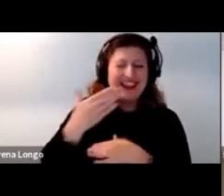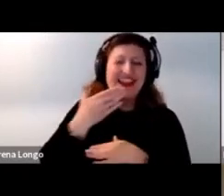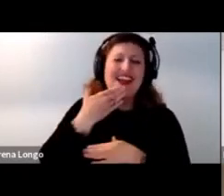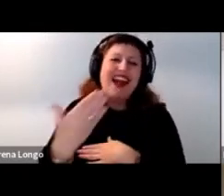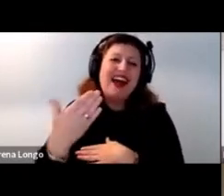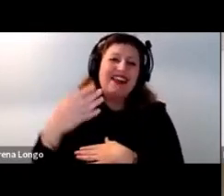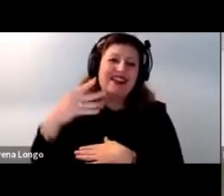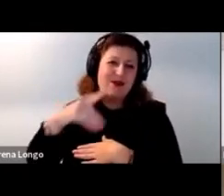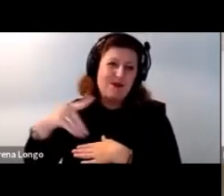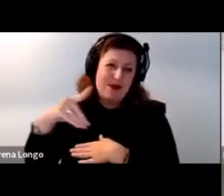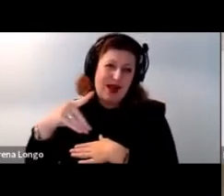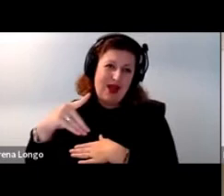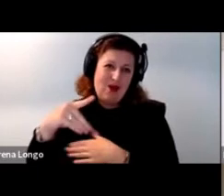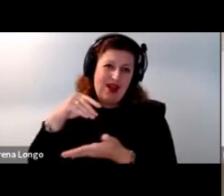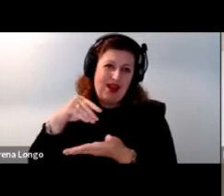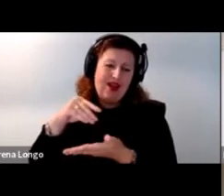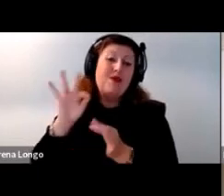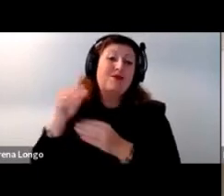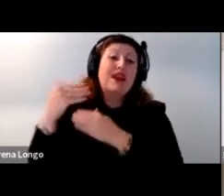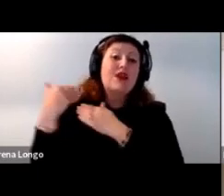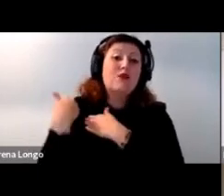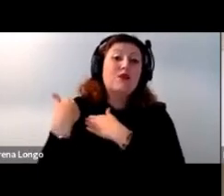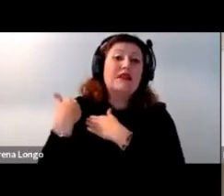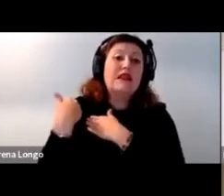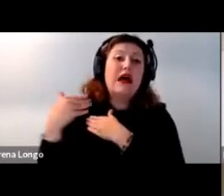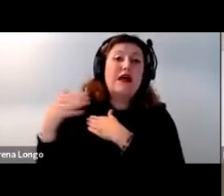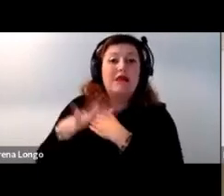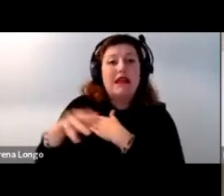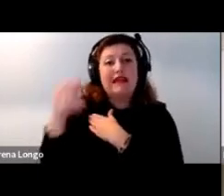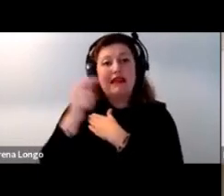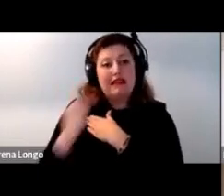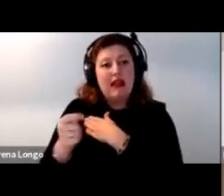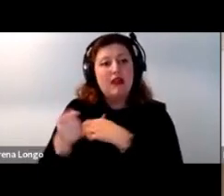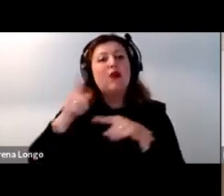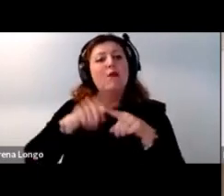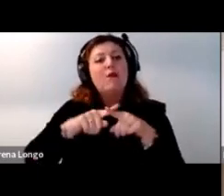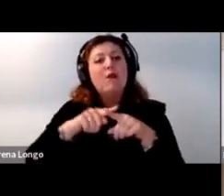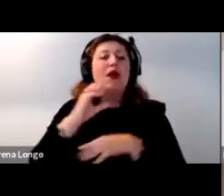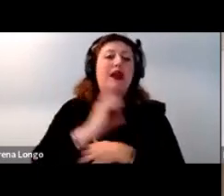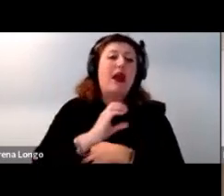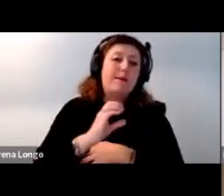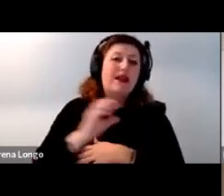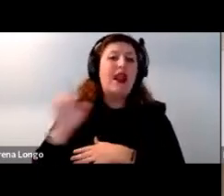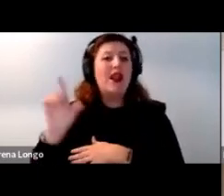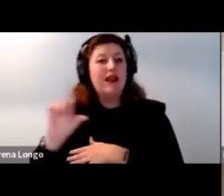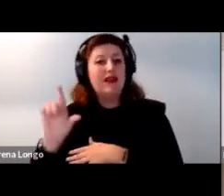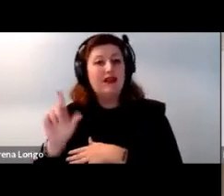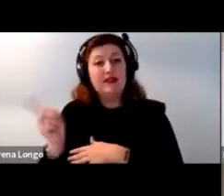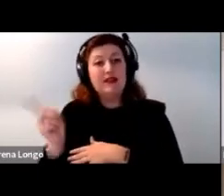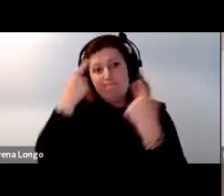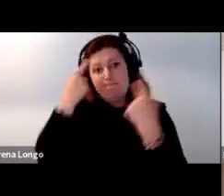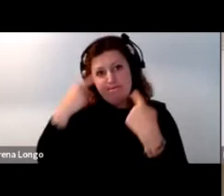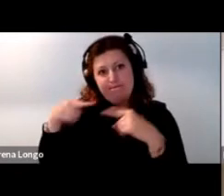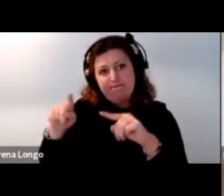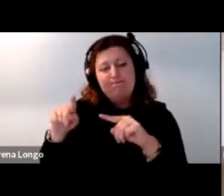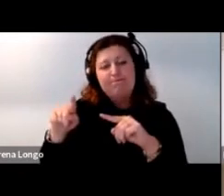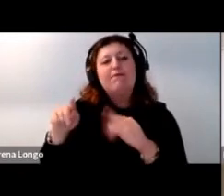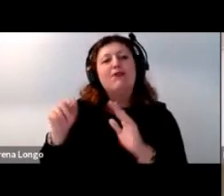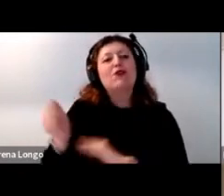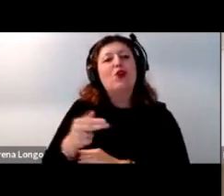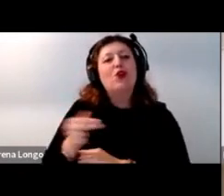la nostra responsabile in loco, e Camilla e Letizia che si stanno occupando dei sottotitoli.